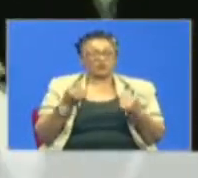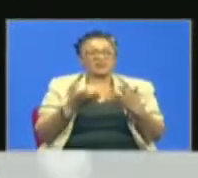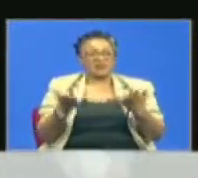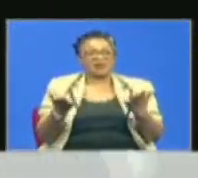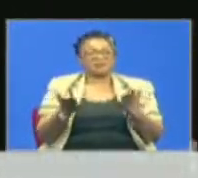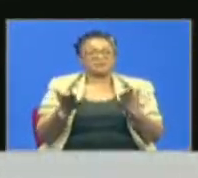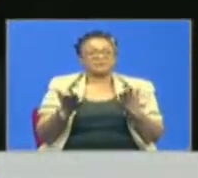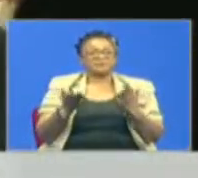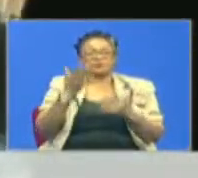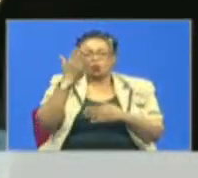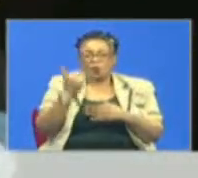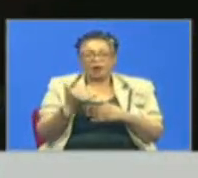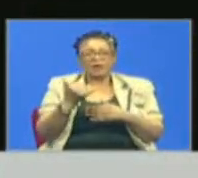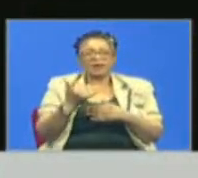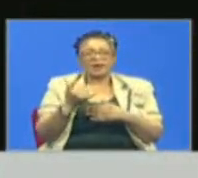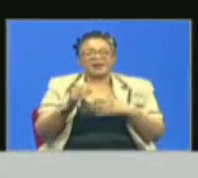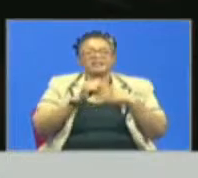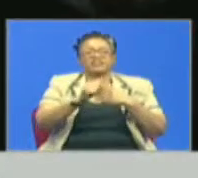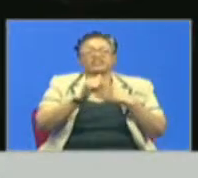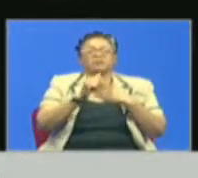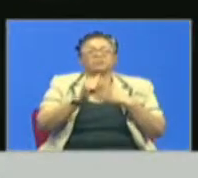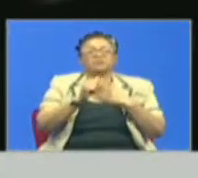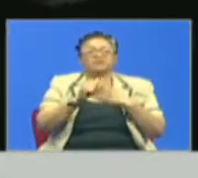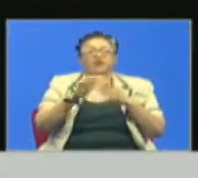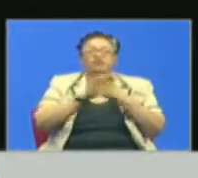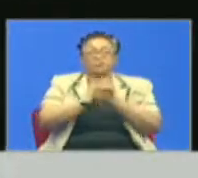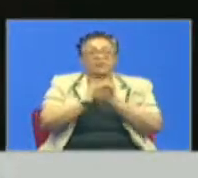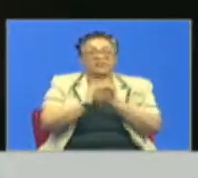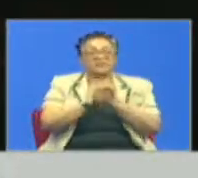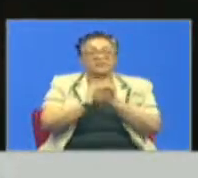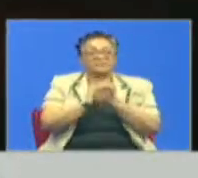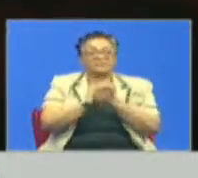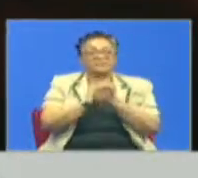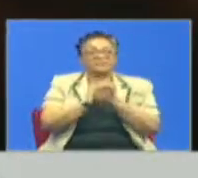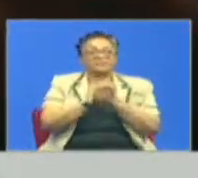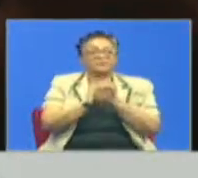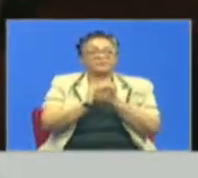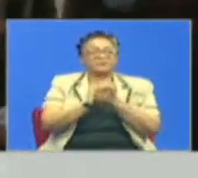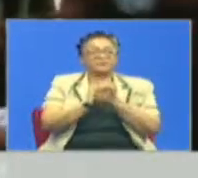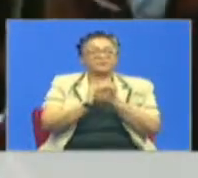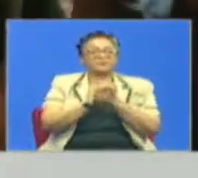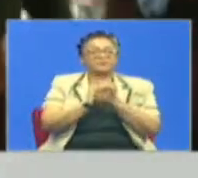ni uongozi wa chama cha Jubilee katika bunge la kaunti.